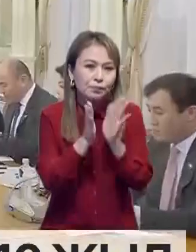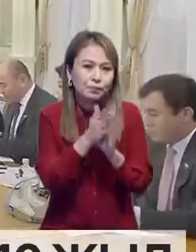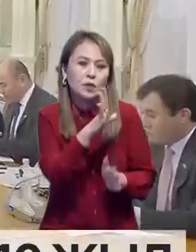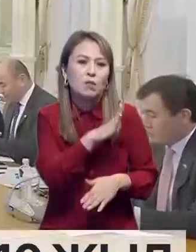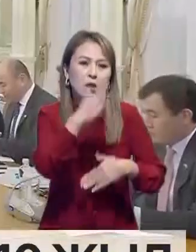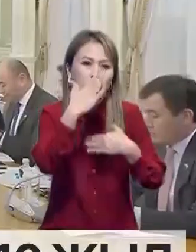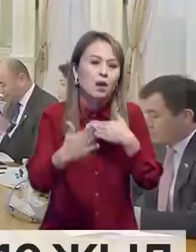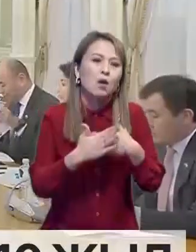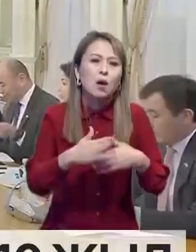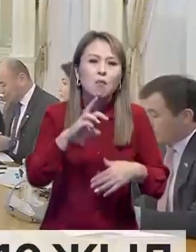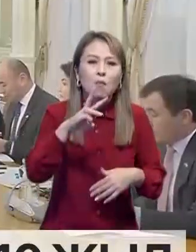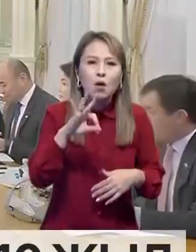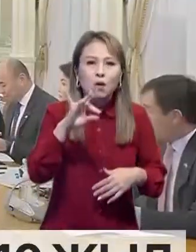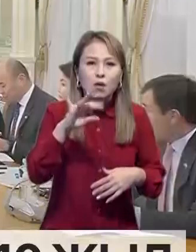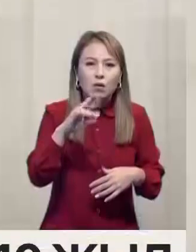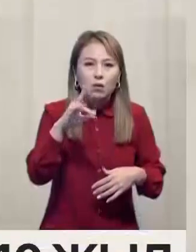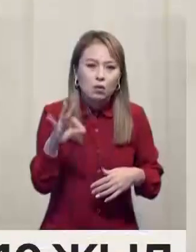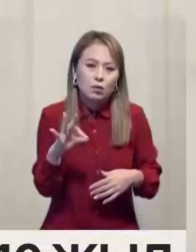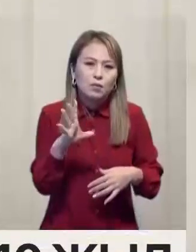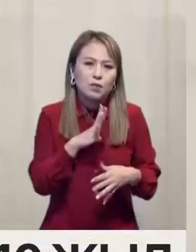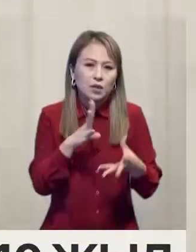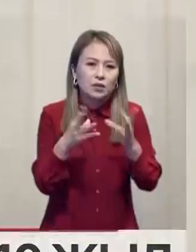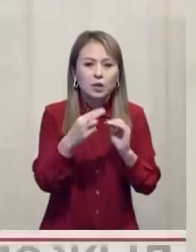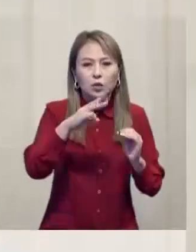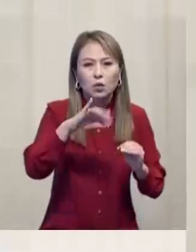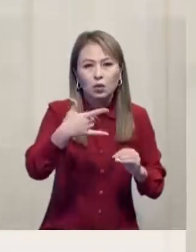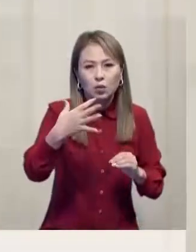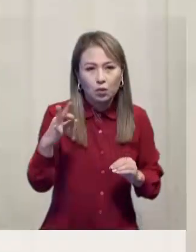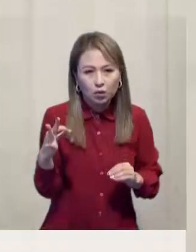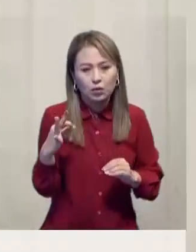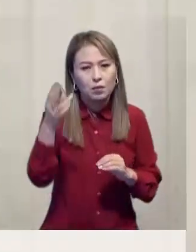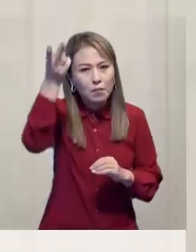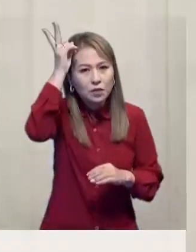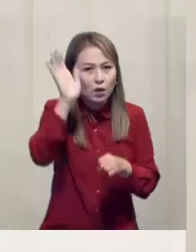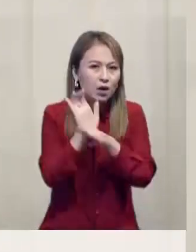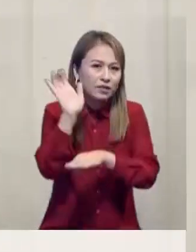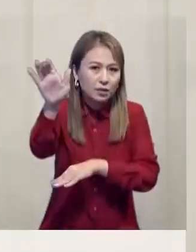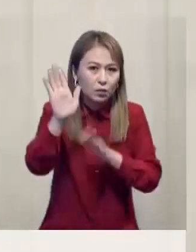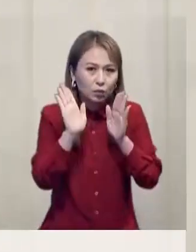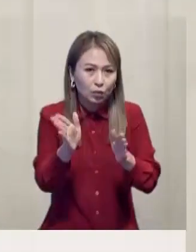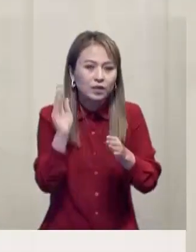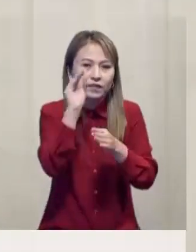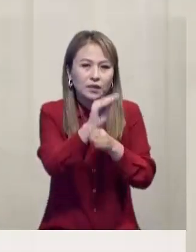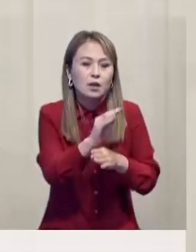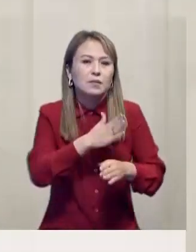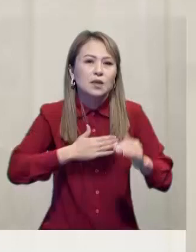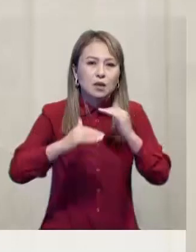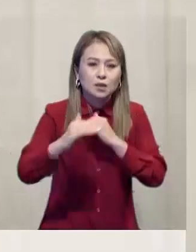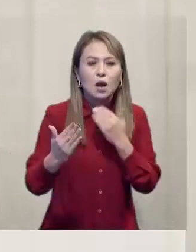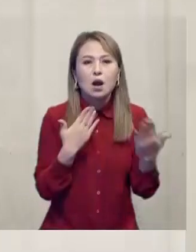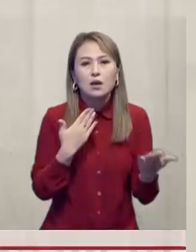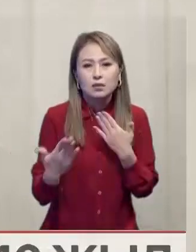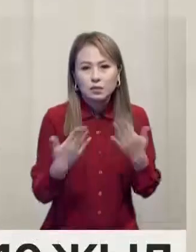Таяу арада біз Мароккодағы елшіні Тогоға елші ретінде жібереміз. Ол елдеріміздің